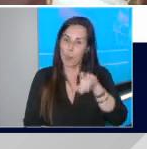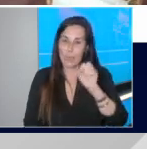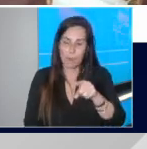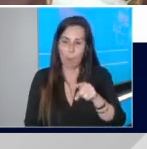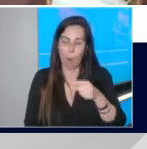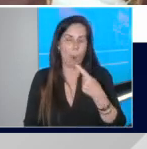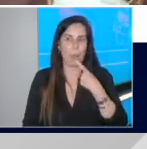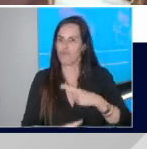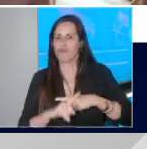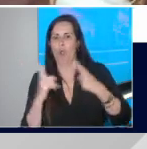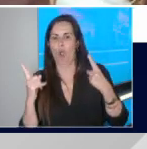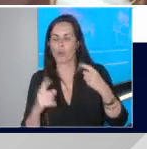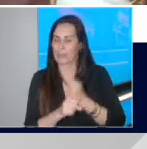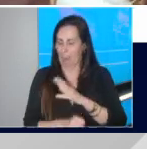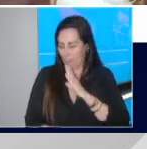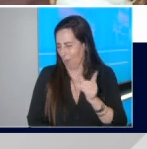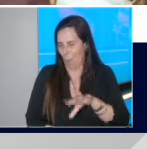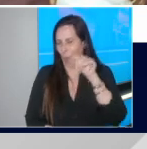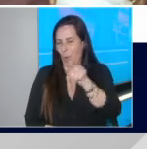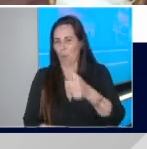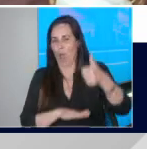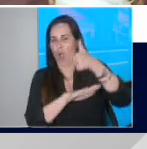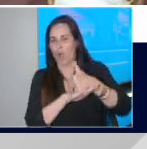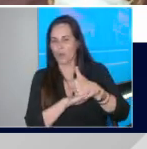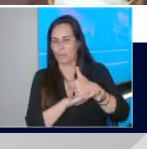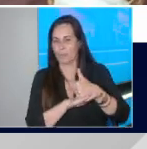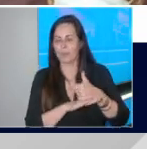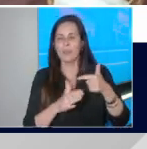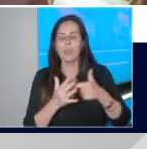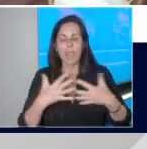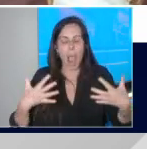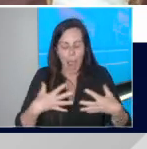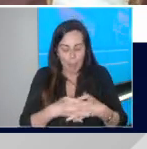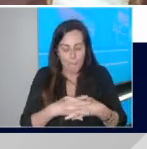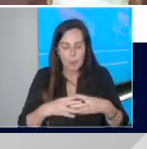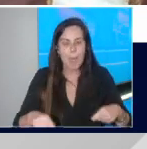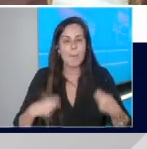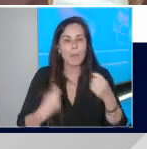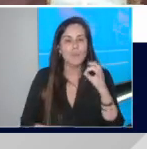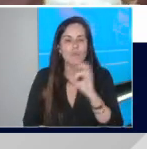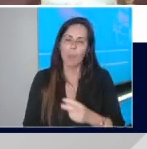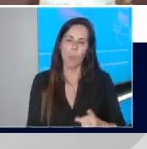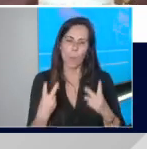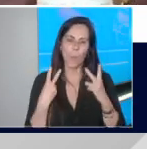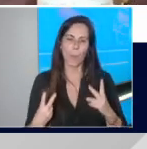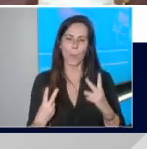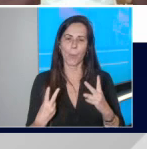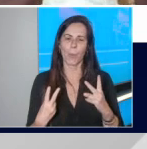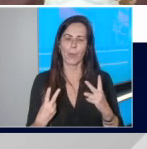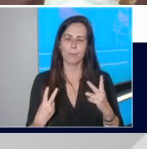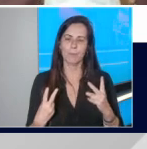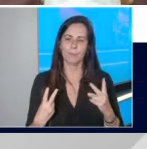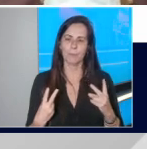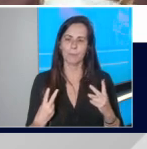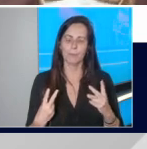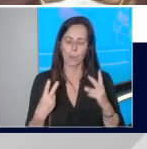היה דיסידנט, אם הוא היה טראבל מייקר, אף אחד לא היה בוחר אותו, כי ההרמוניה בתרבות הסינגפורית היא קריטית. לא